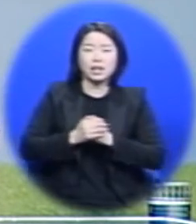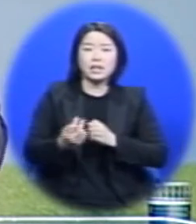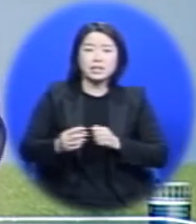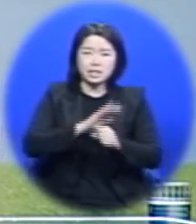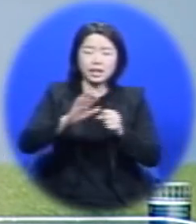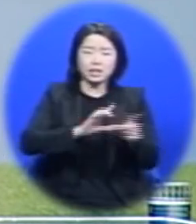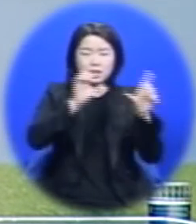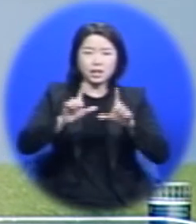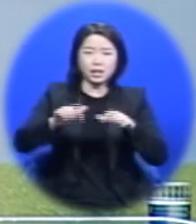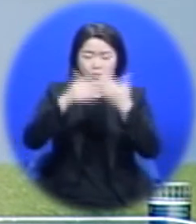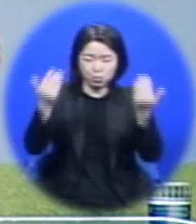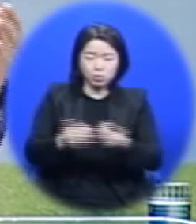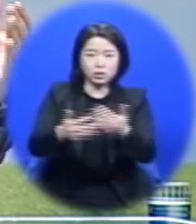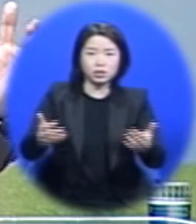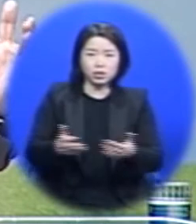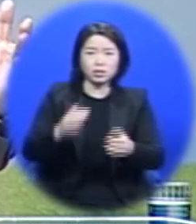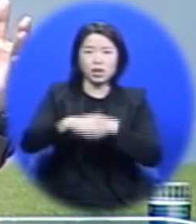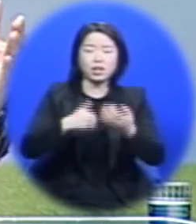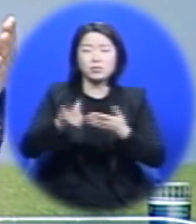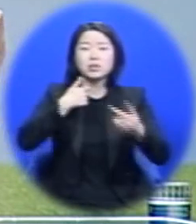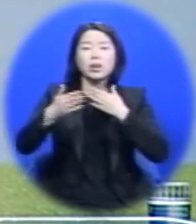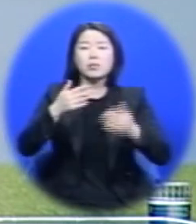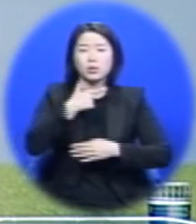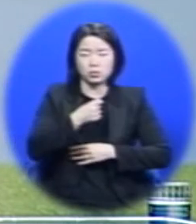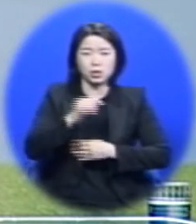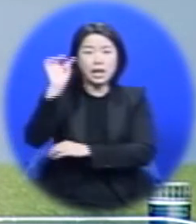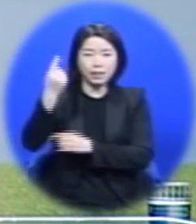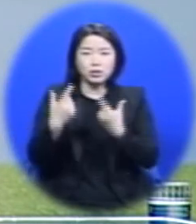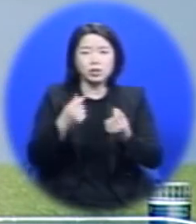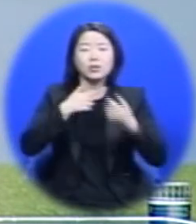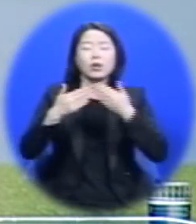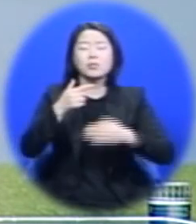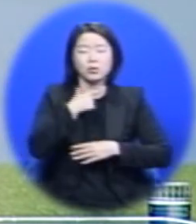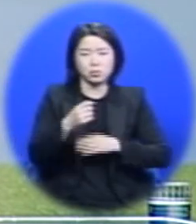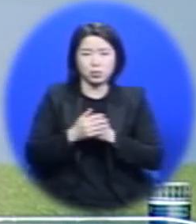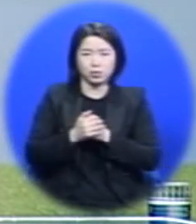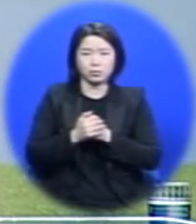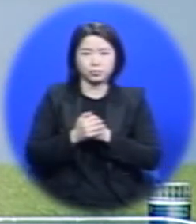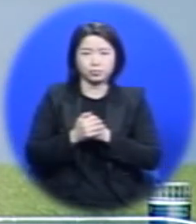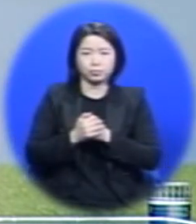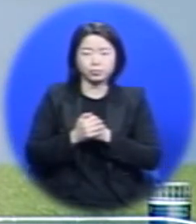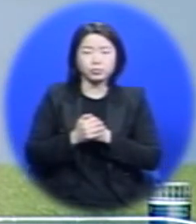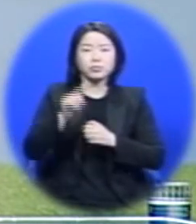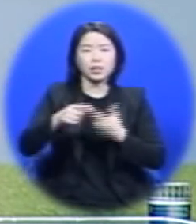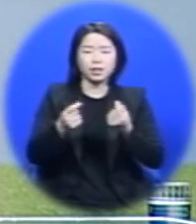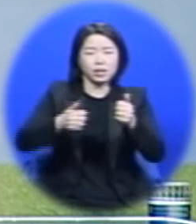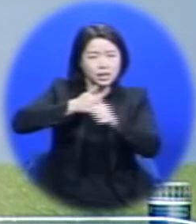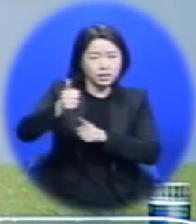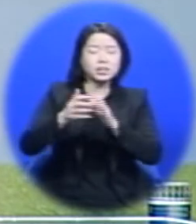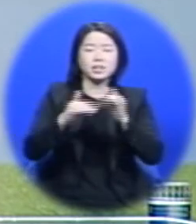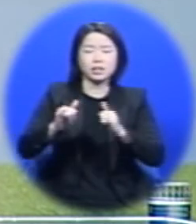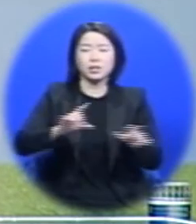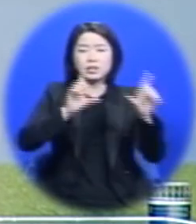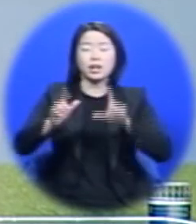제 삶의 모든 영역에서 하나님을 그렇게 경험하고 싶습니다. 다윗처럼 그렇게 경험하고 싶습니다. 그렇게 승리하는 자로